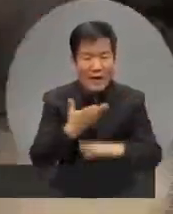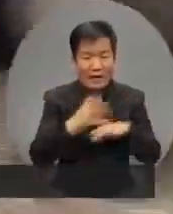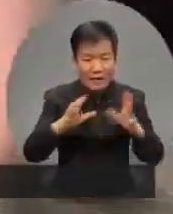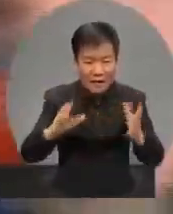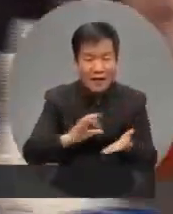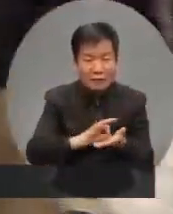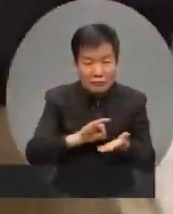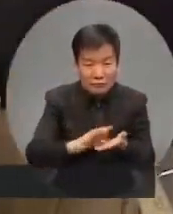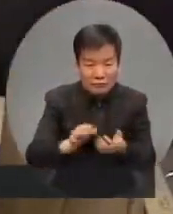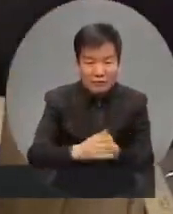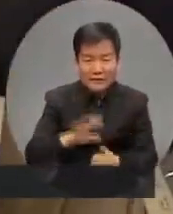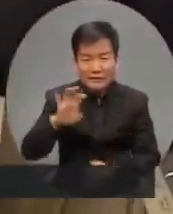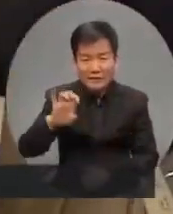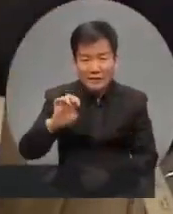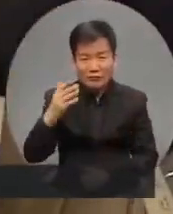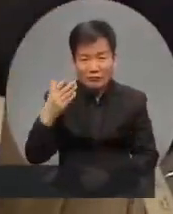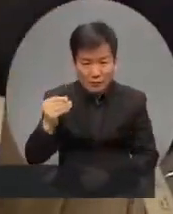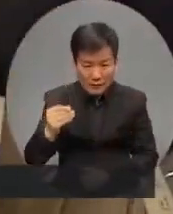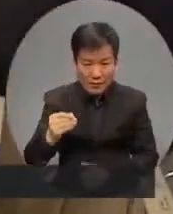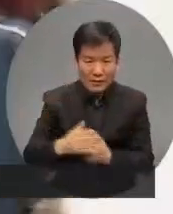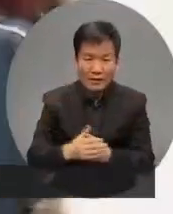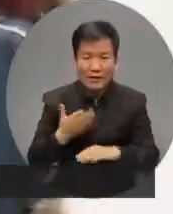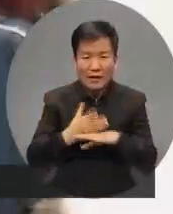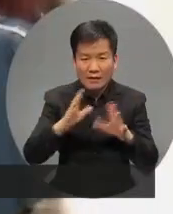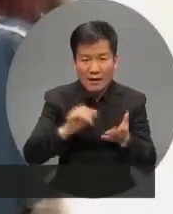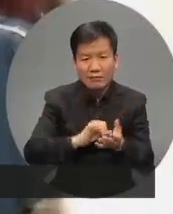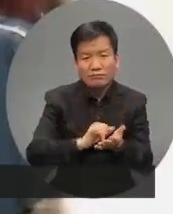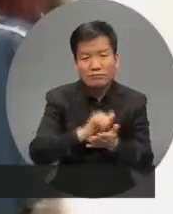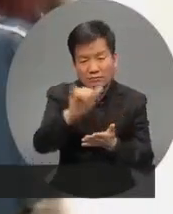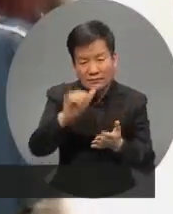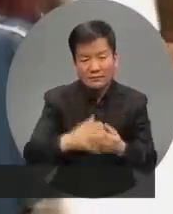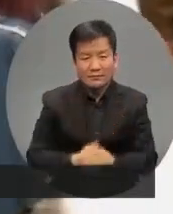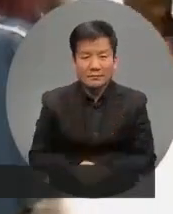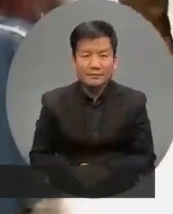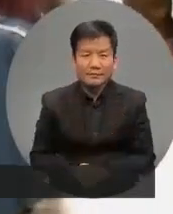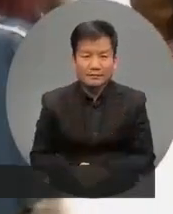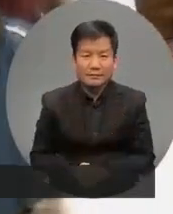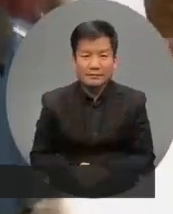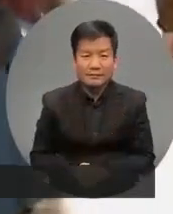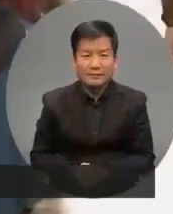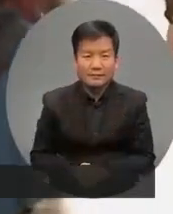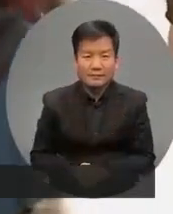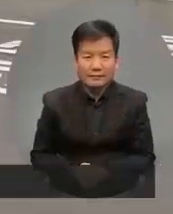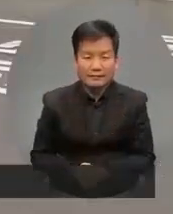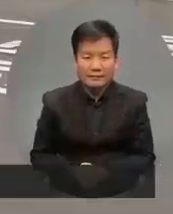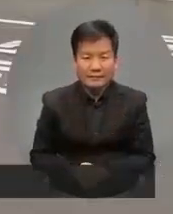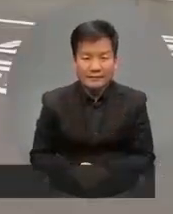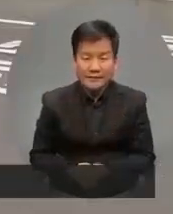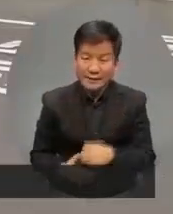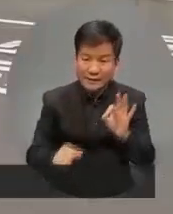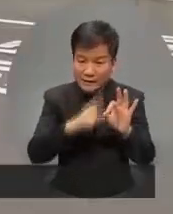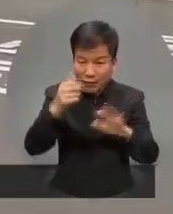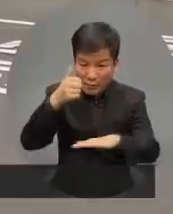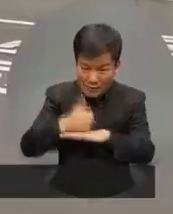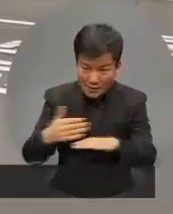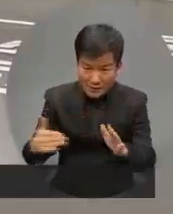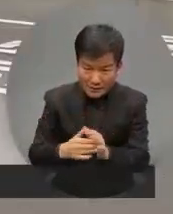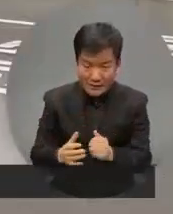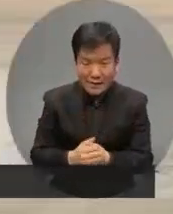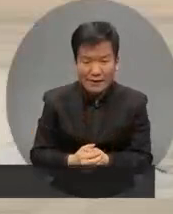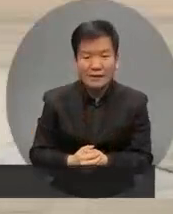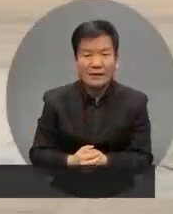국제선 이용객 증가폭인 약 49만 명과 거의 비슷합니다. 지난 10월 말부터 늘어난